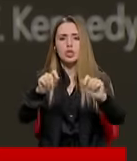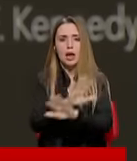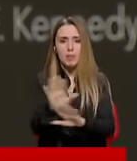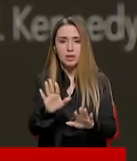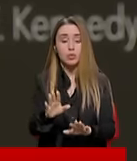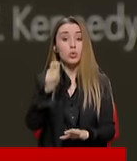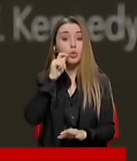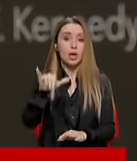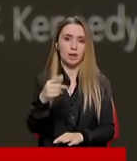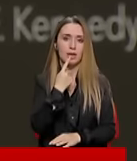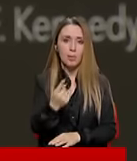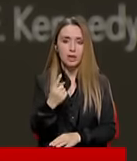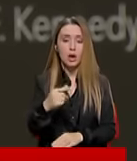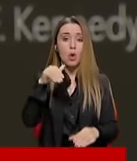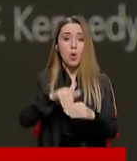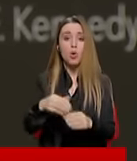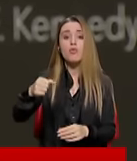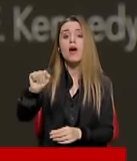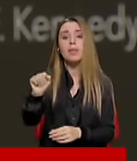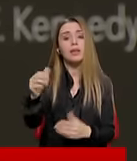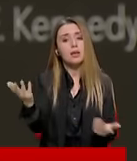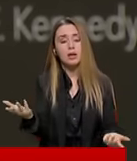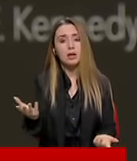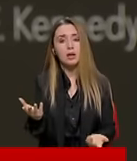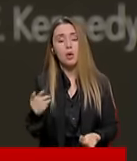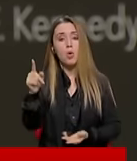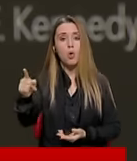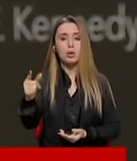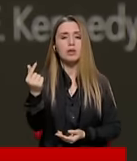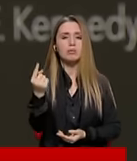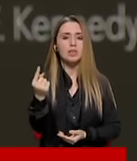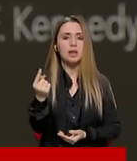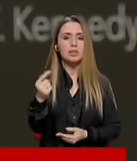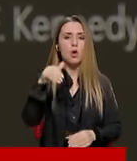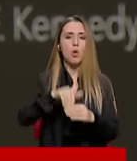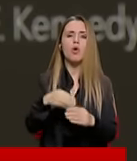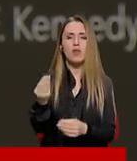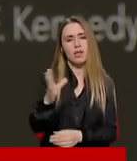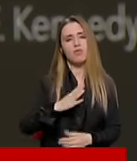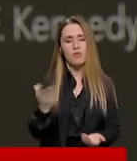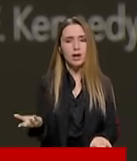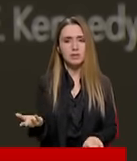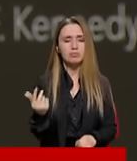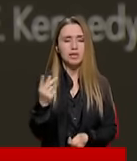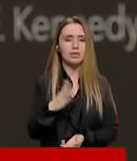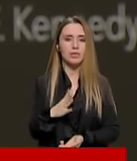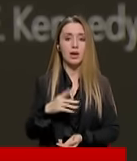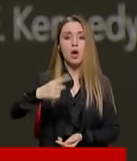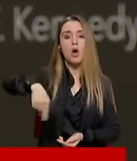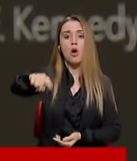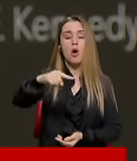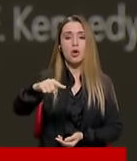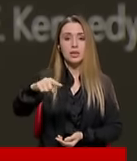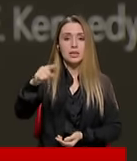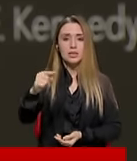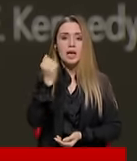da bir kul hakkıdır yani oy vermedi e Orada da bir miktar size mutlaka oy verenler var siz Eğer onların size